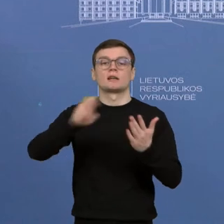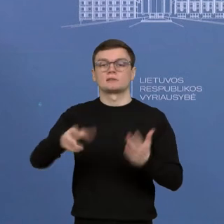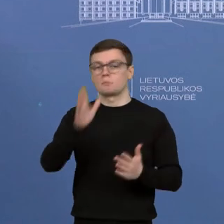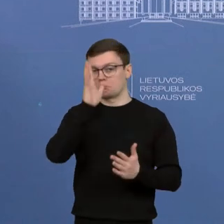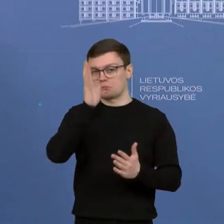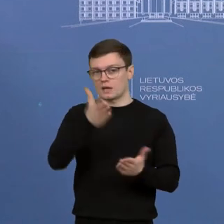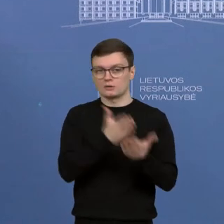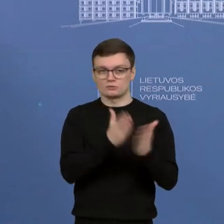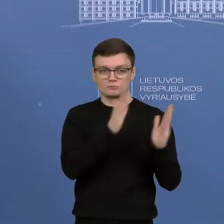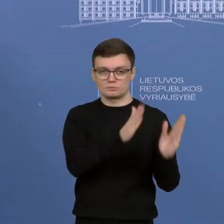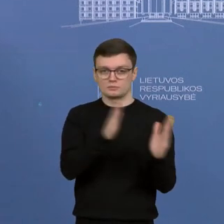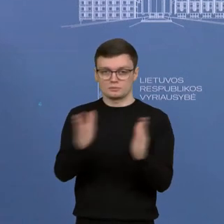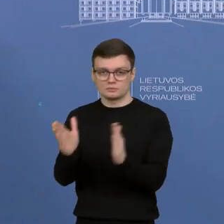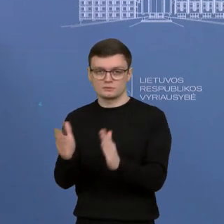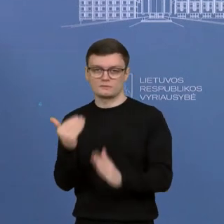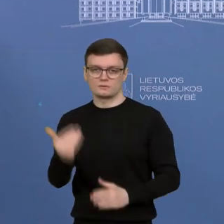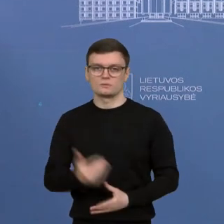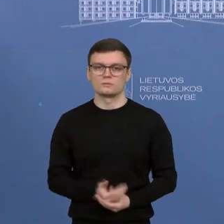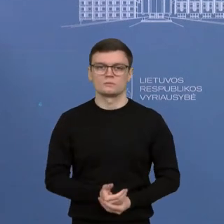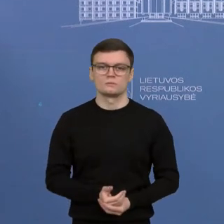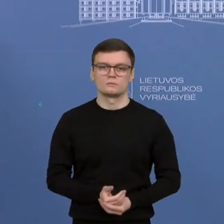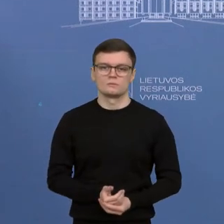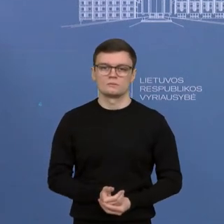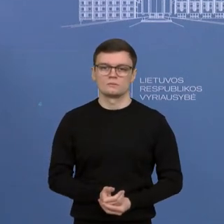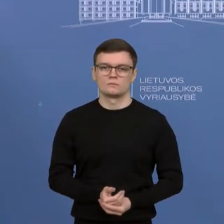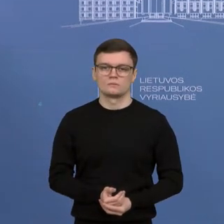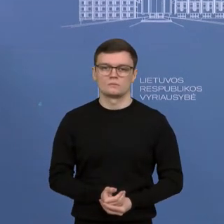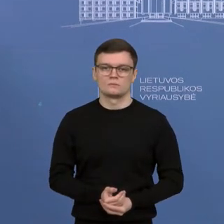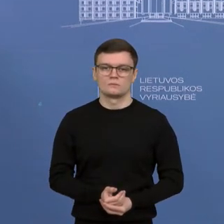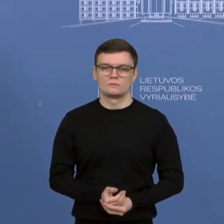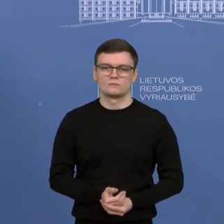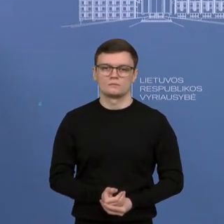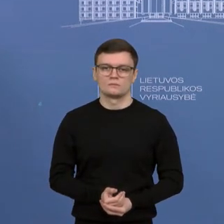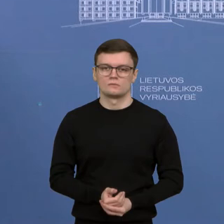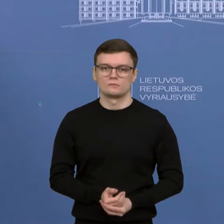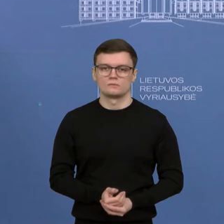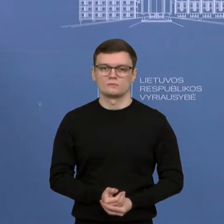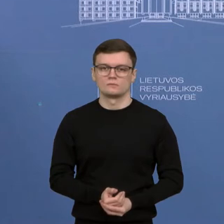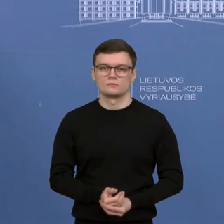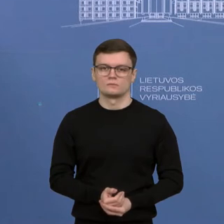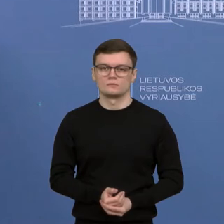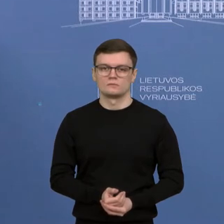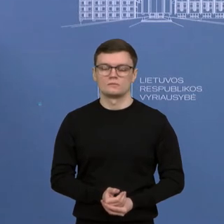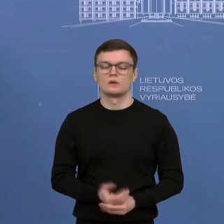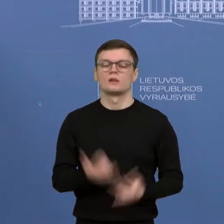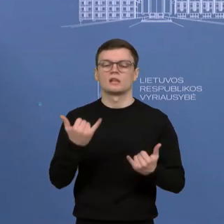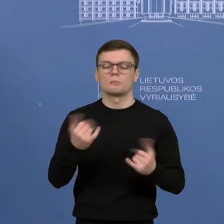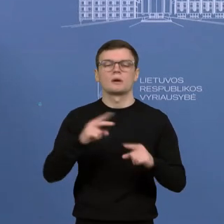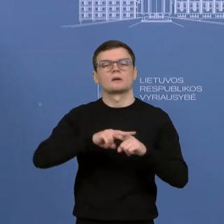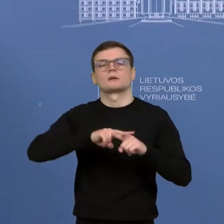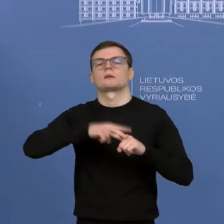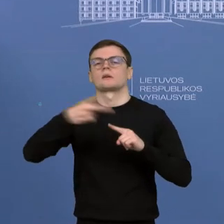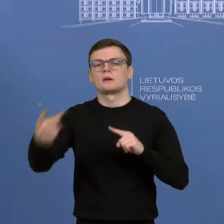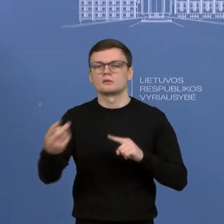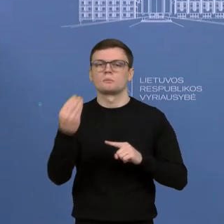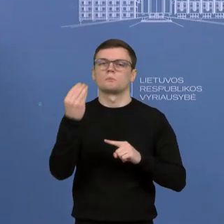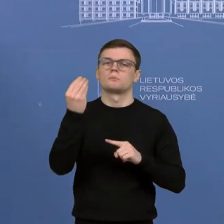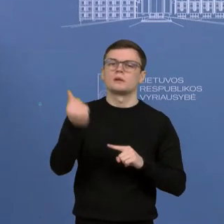5 metų išdėliojimo būdo, na, būtiškai tariant, ir tiesiog yra gražinamos tos nedamokėtos